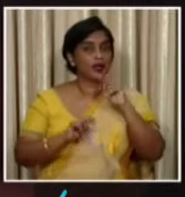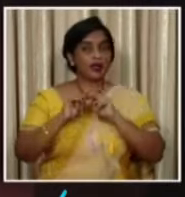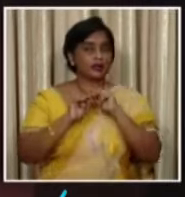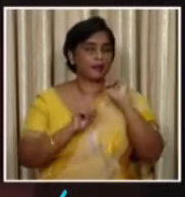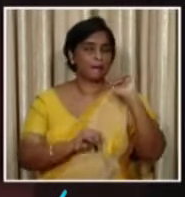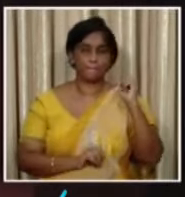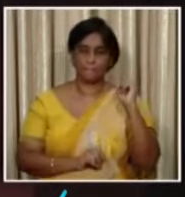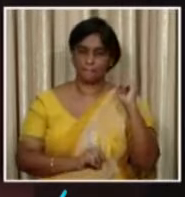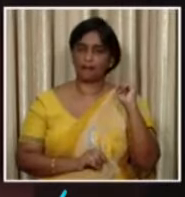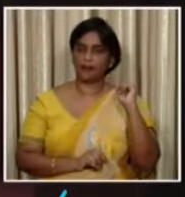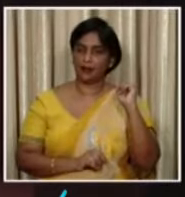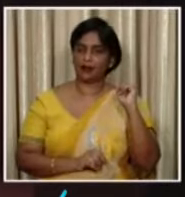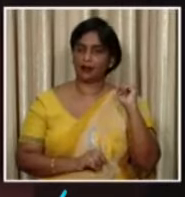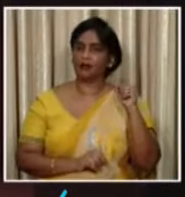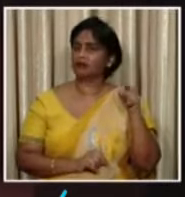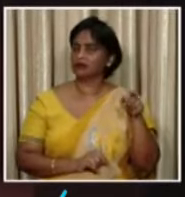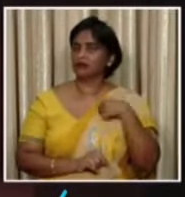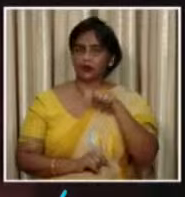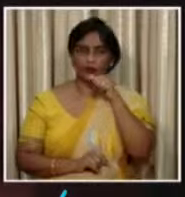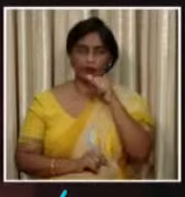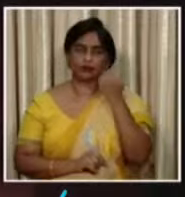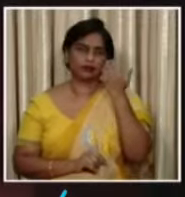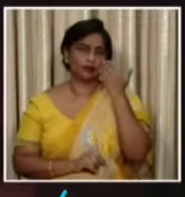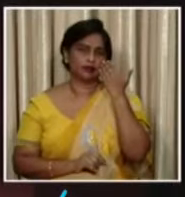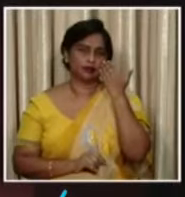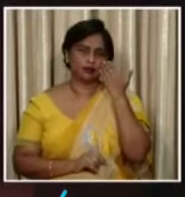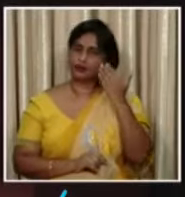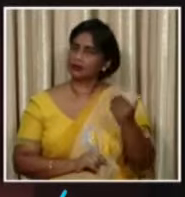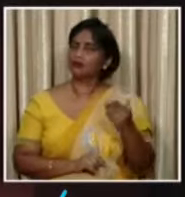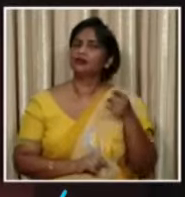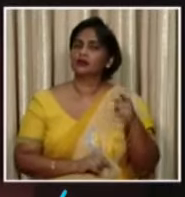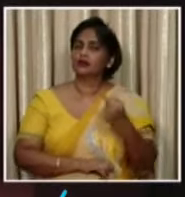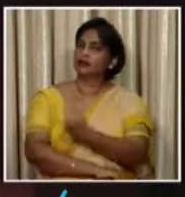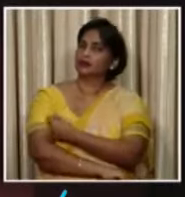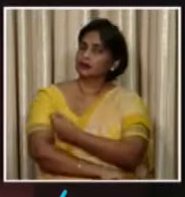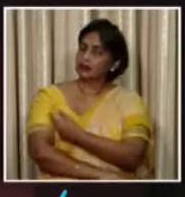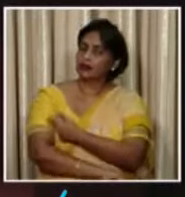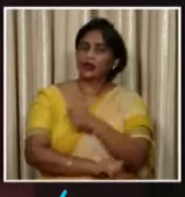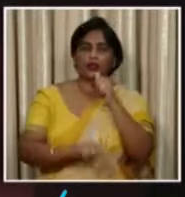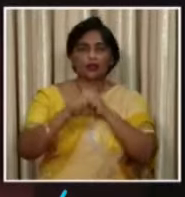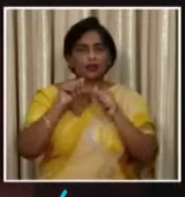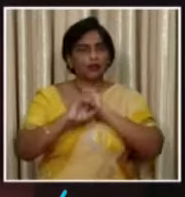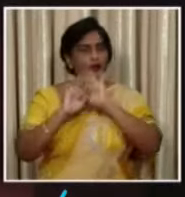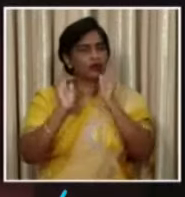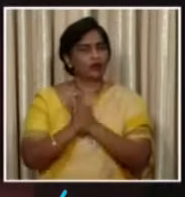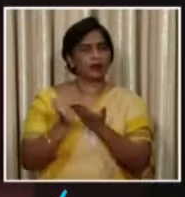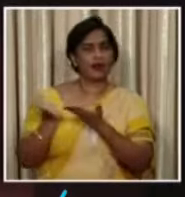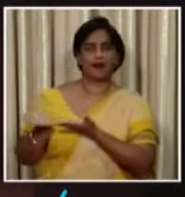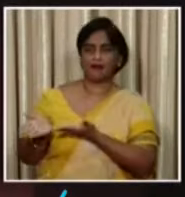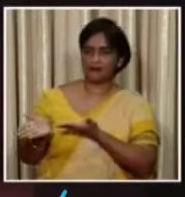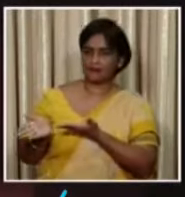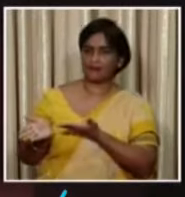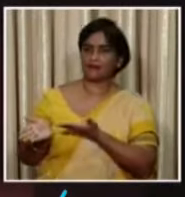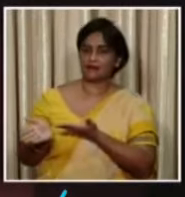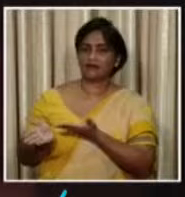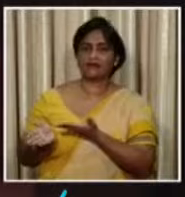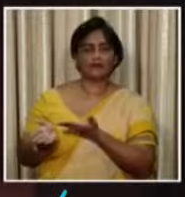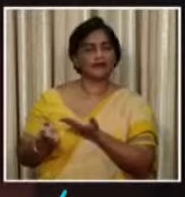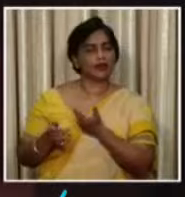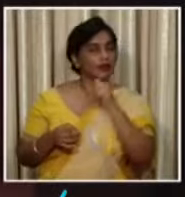1895,750කට. මේ පැහැදිලිවම මේ එන්නත් ඖෂධ තොග තිබියදිත් අත්ත